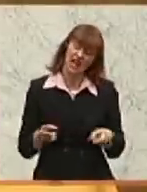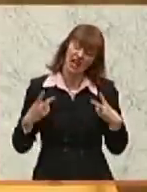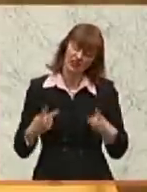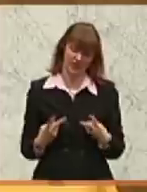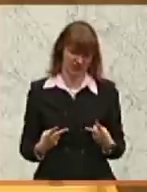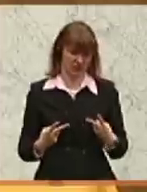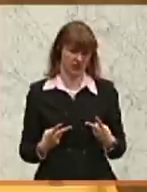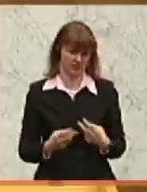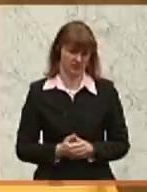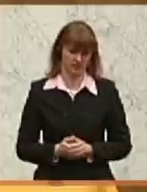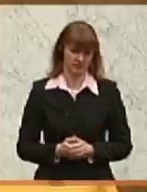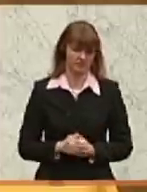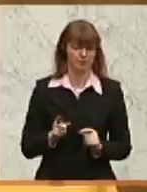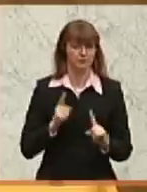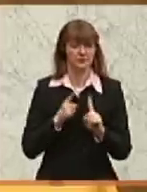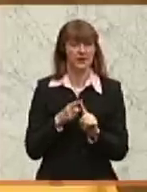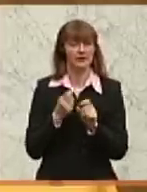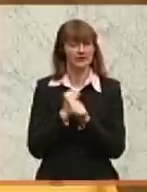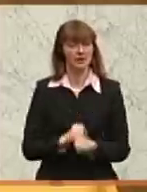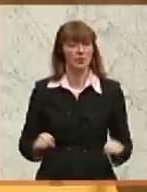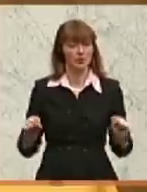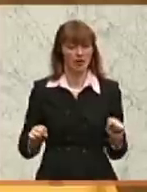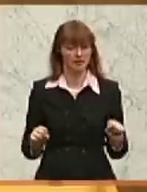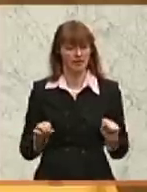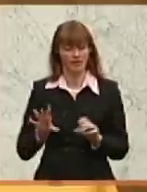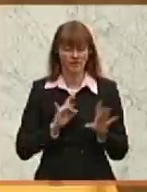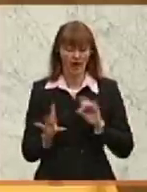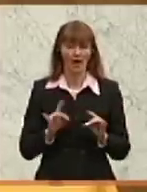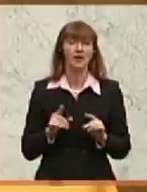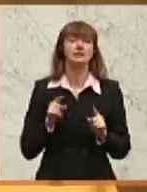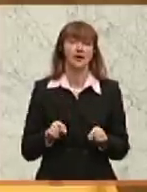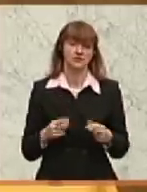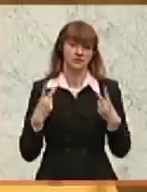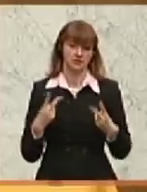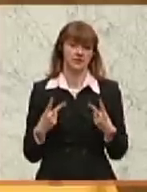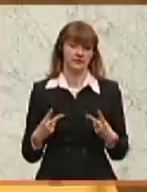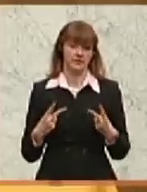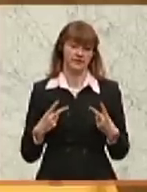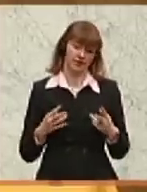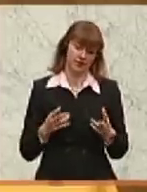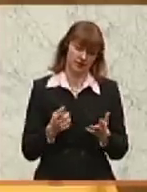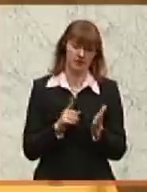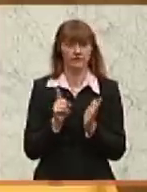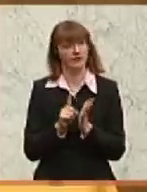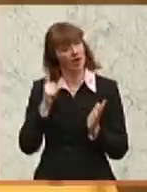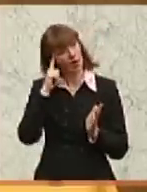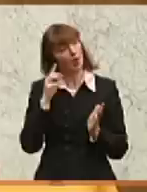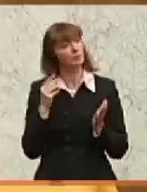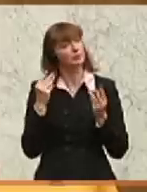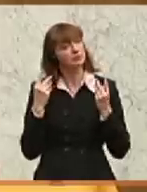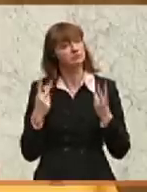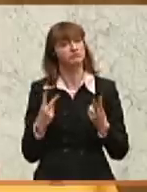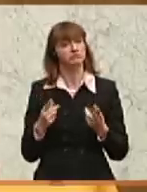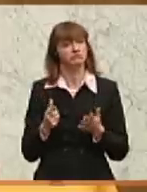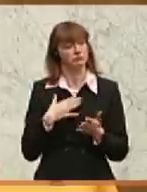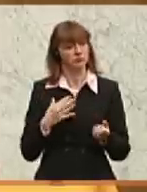Demokratie, direkte Demokratie, Wahlen, das ist der Kern unserer Politik, das ist die Kernfrage, um die es geht. Und